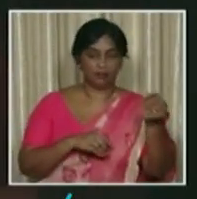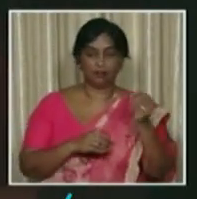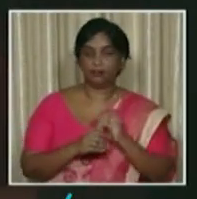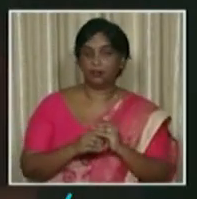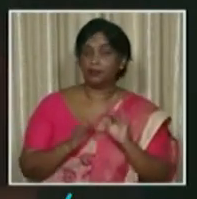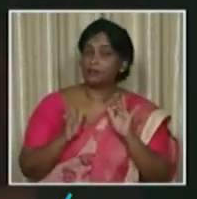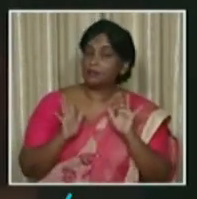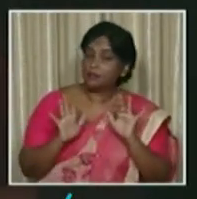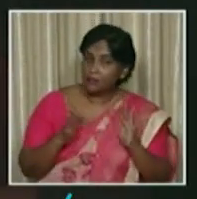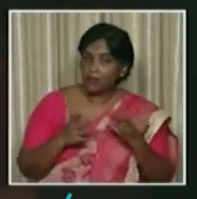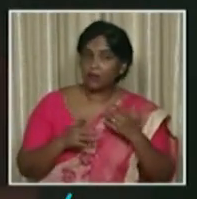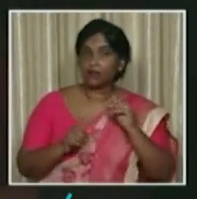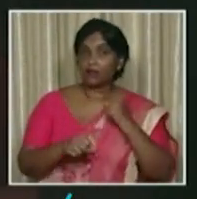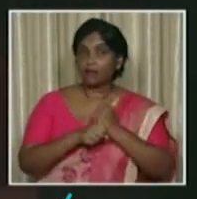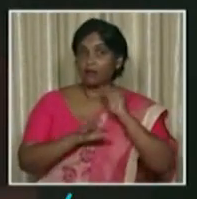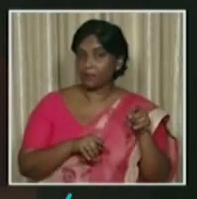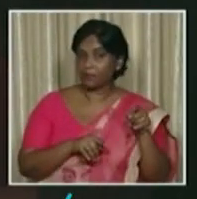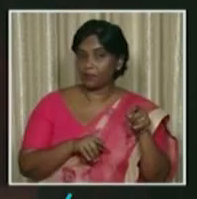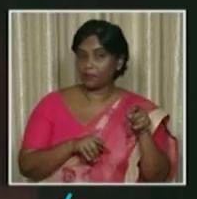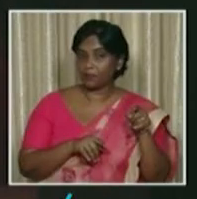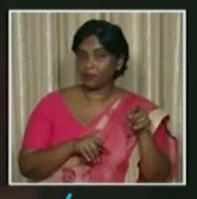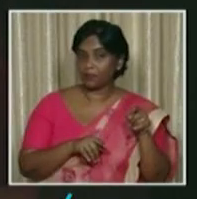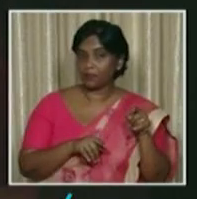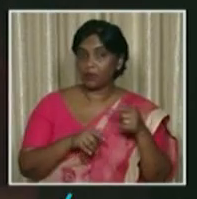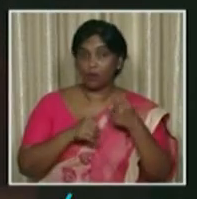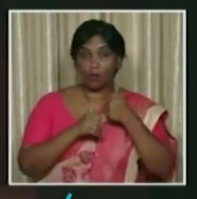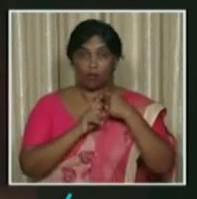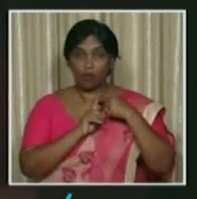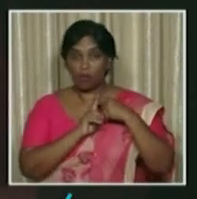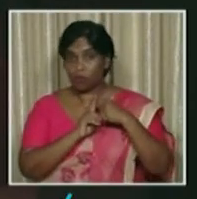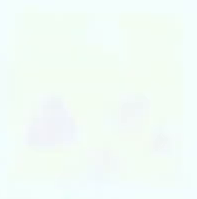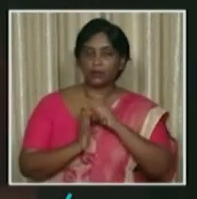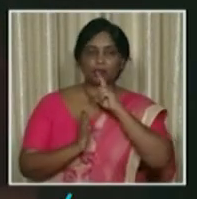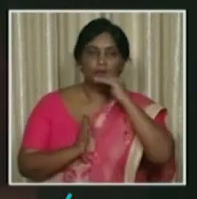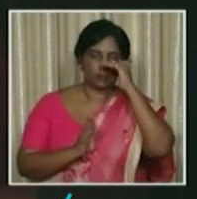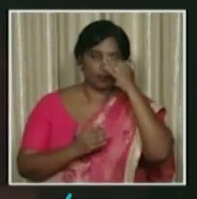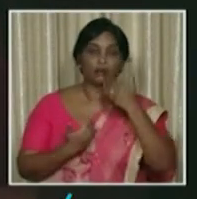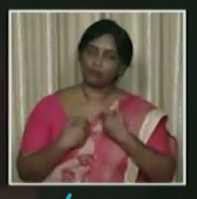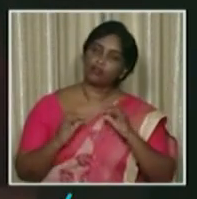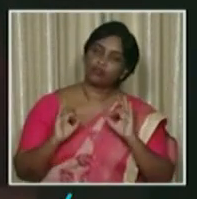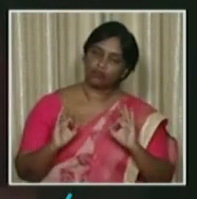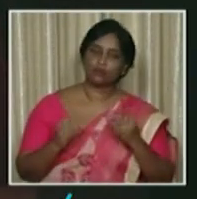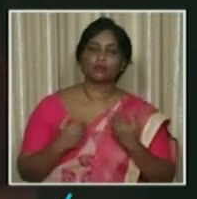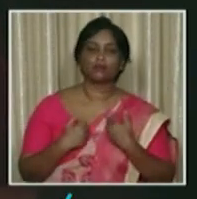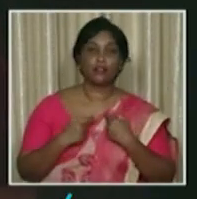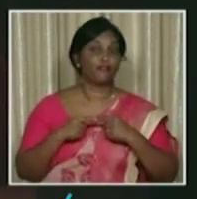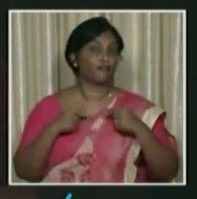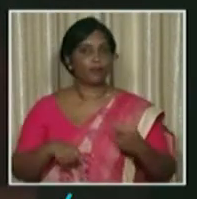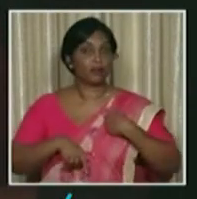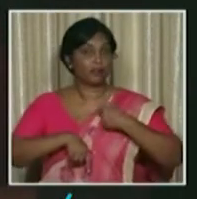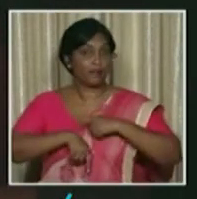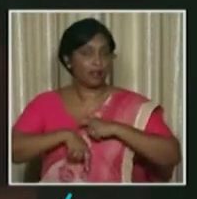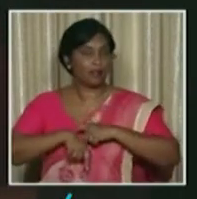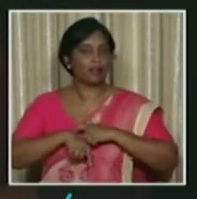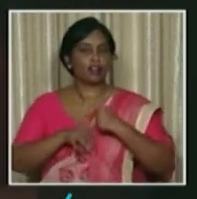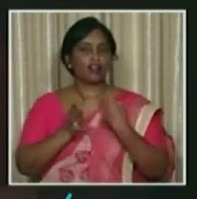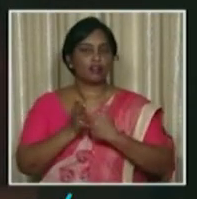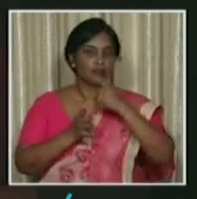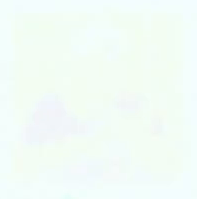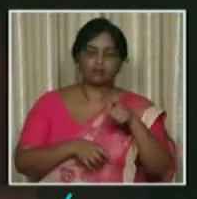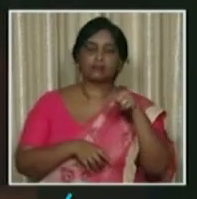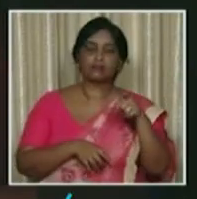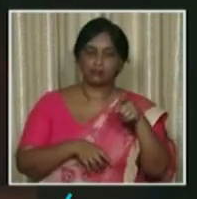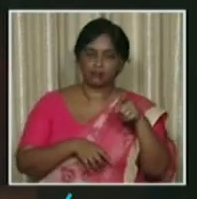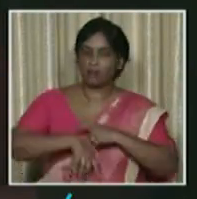බැරි වෙලාවත් රාජ්‍ය පාර්ශ්වයට සුභවාදී ප්‍රතිචාරයක් නොලැබුණොත් අපි සූදානම් විපක්ෂයේ කොටසෙන් රොෂාන් රණසිංහ